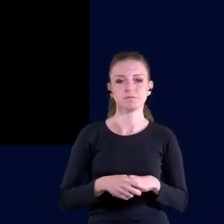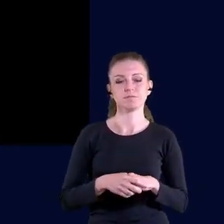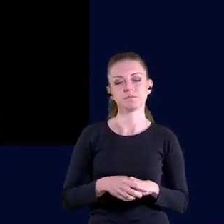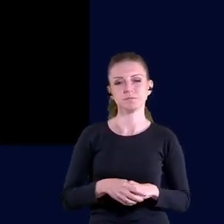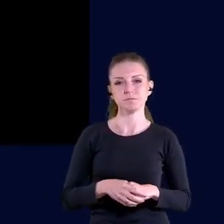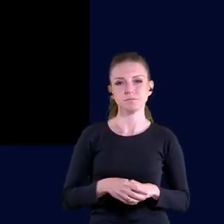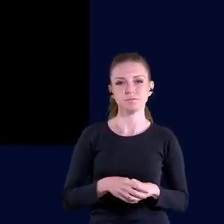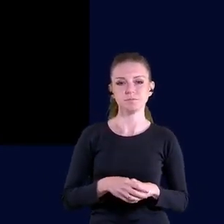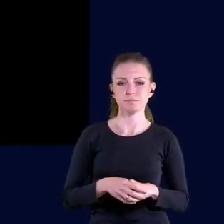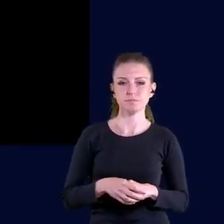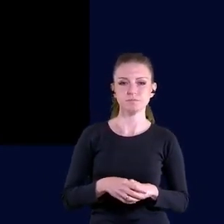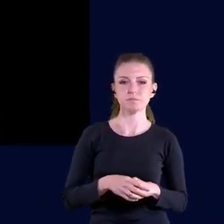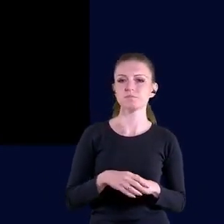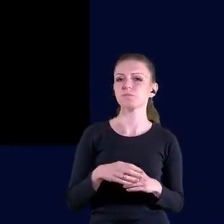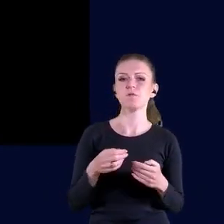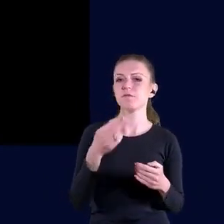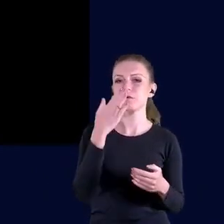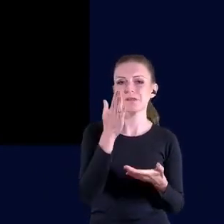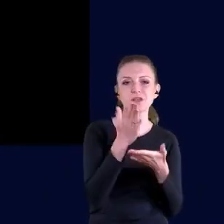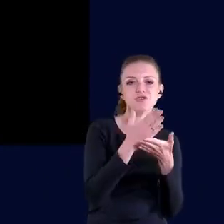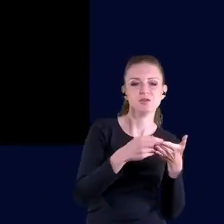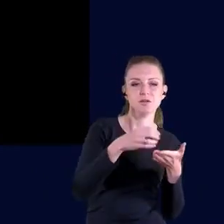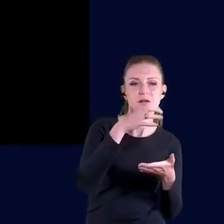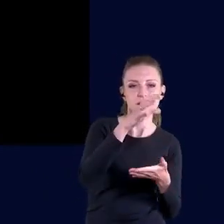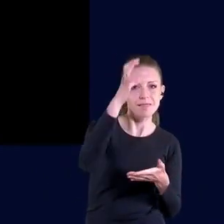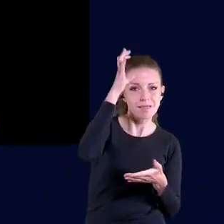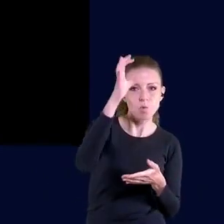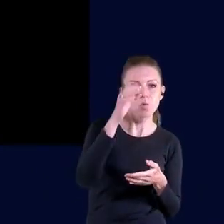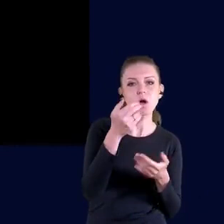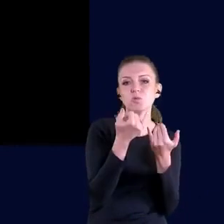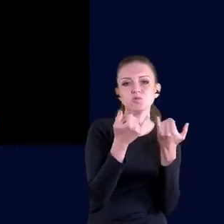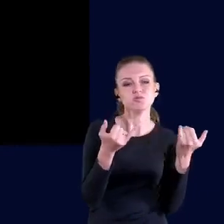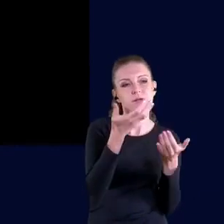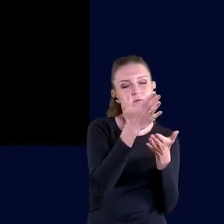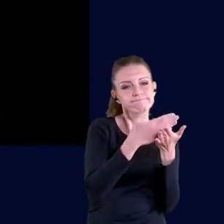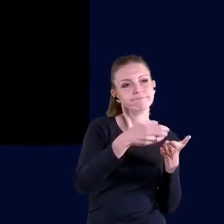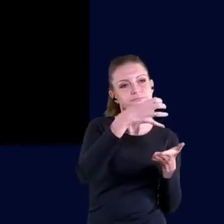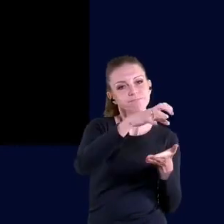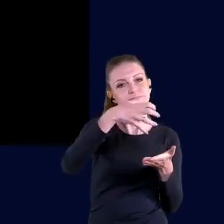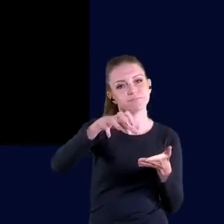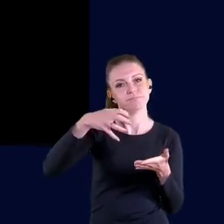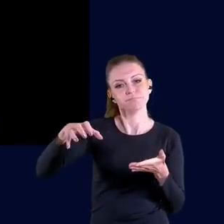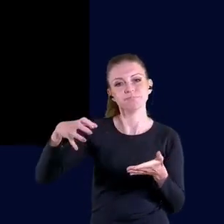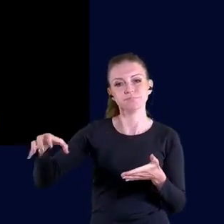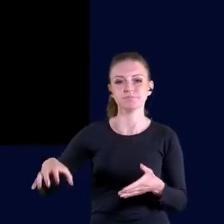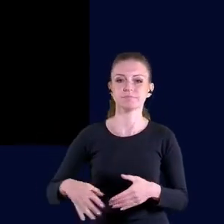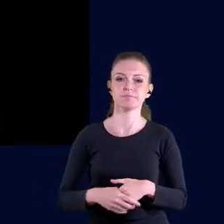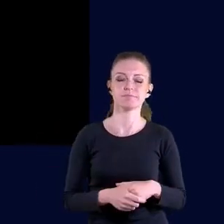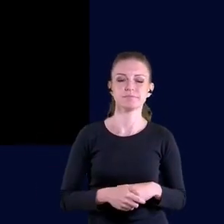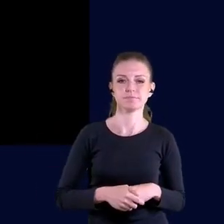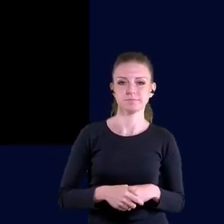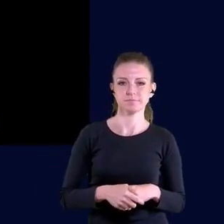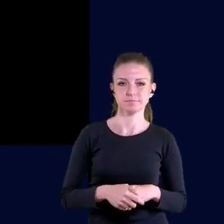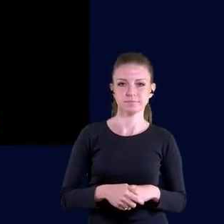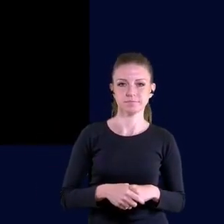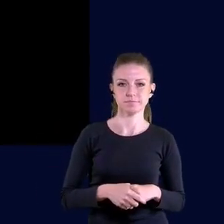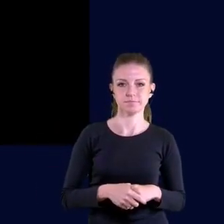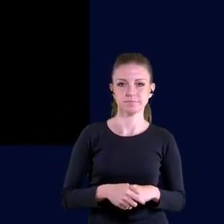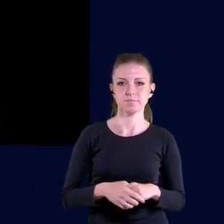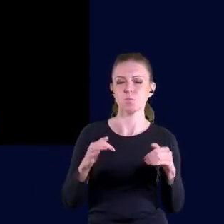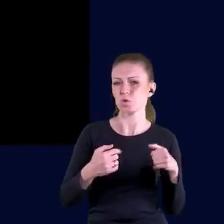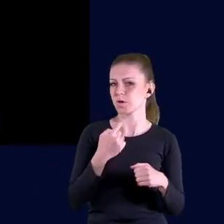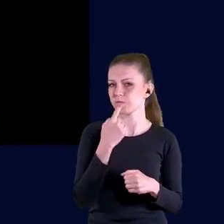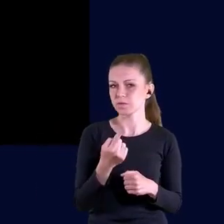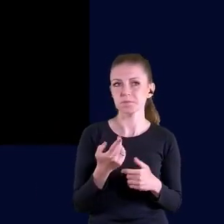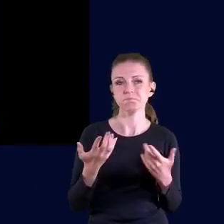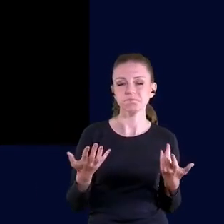kontekście dziedzin jak to wygląda w dziedzinach nauki Czy w dyscyplinach tutaj mogę